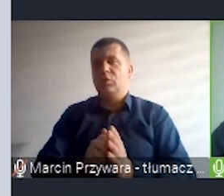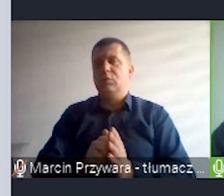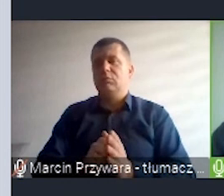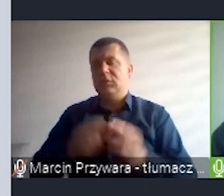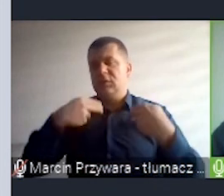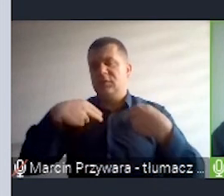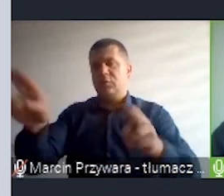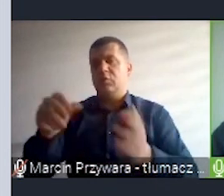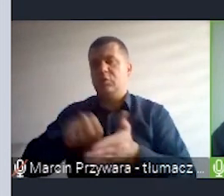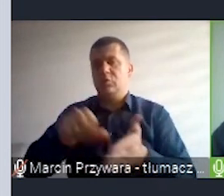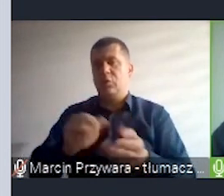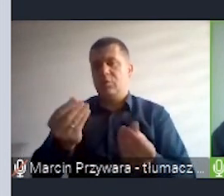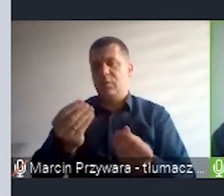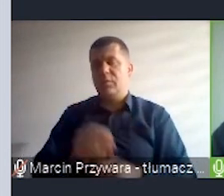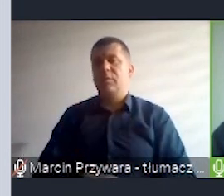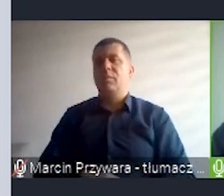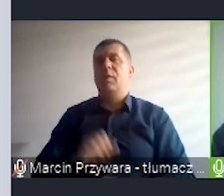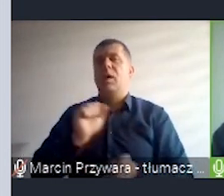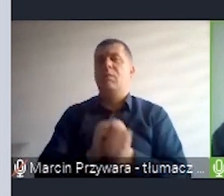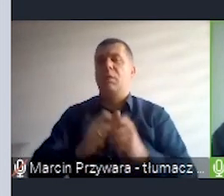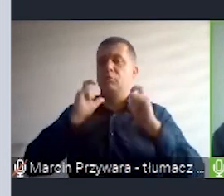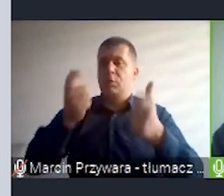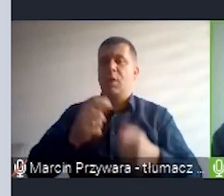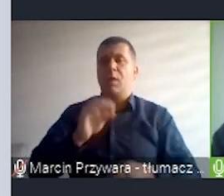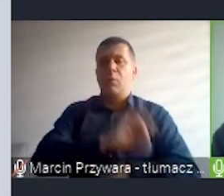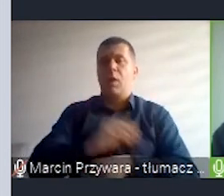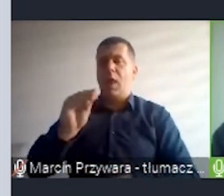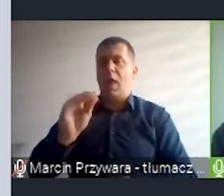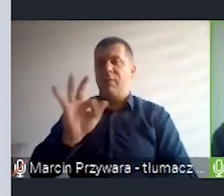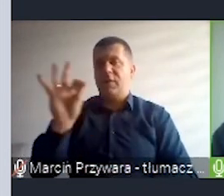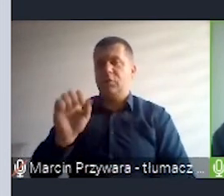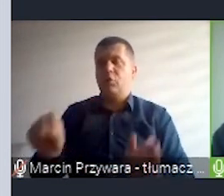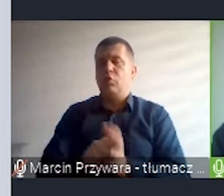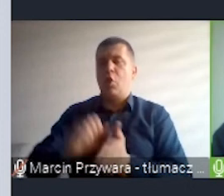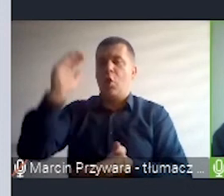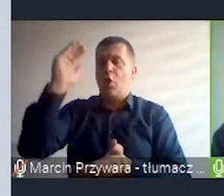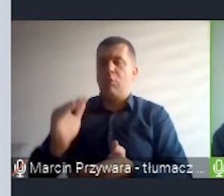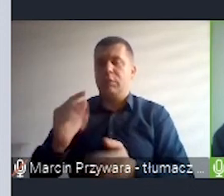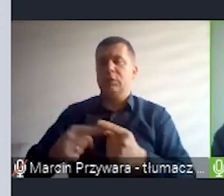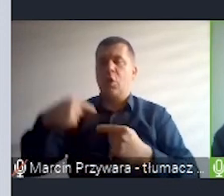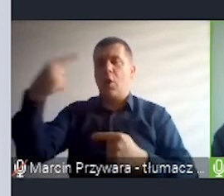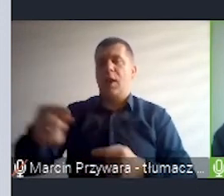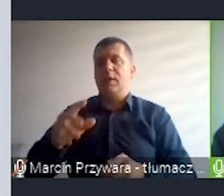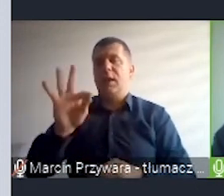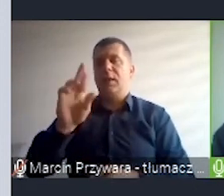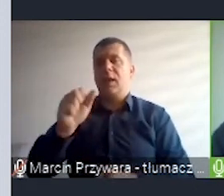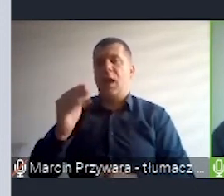środków, ewentualnie w przypadku projektów FS-u do obniżenia kolejnej transzy zaliczki.